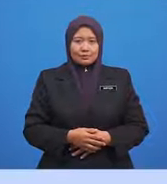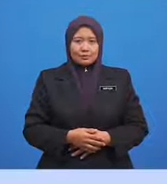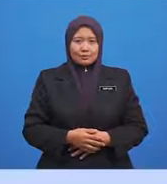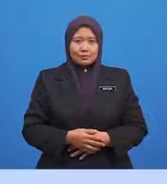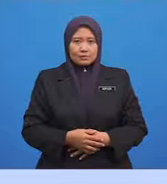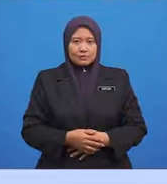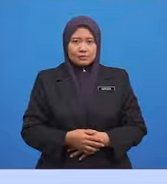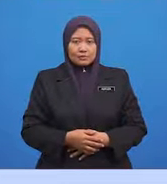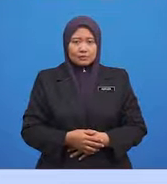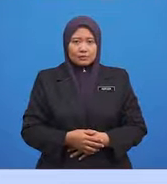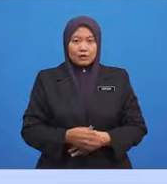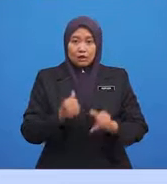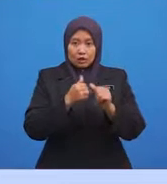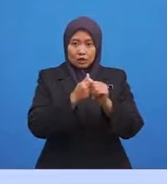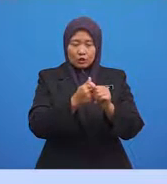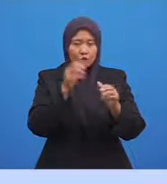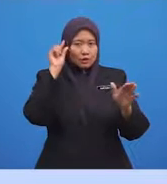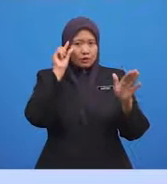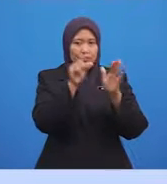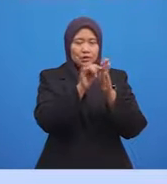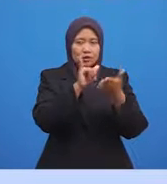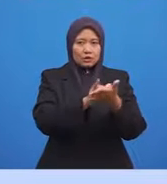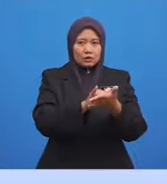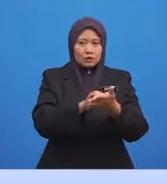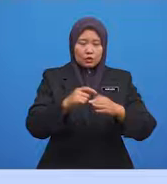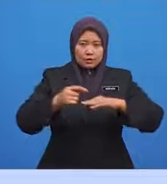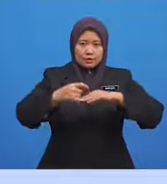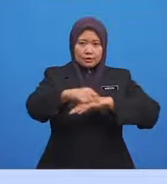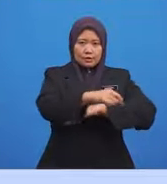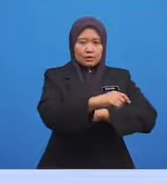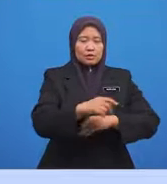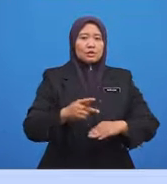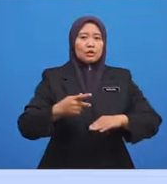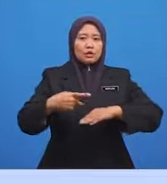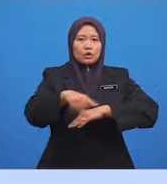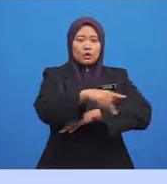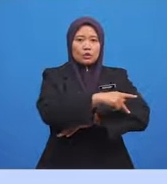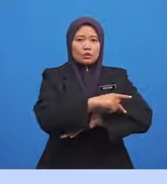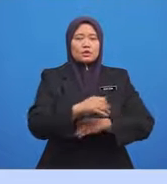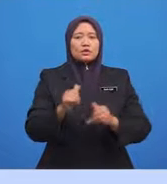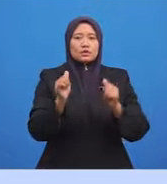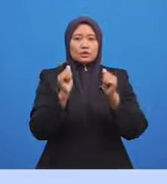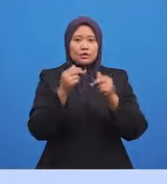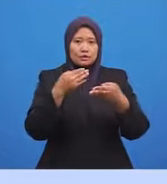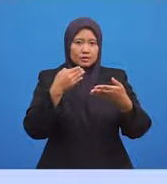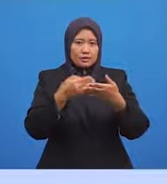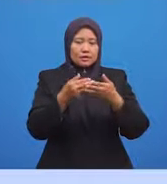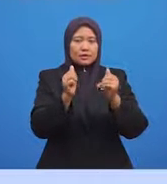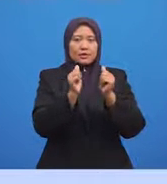Berdasarkan paparan tersebut, Tasik merupakan kawasan paling dekat dengan pengembara